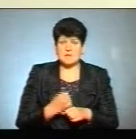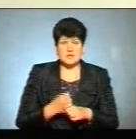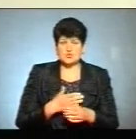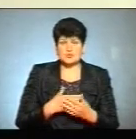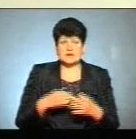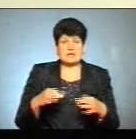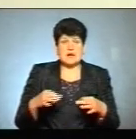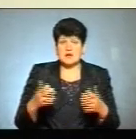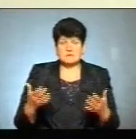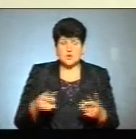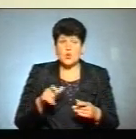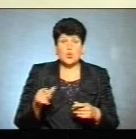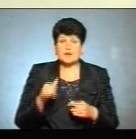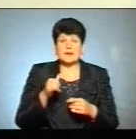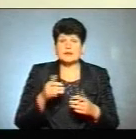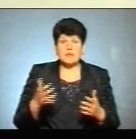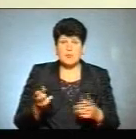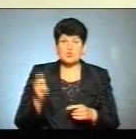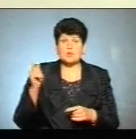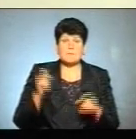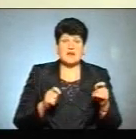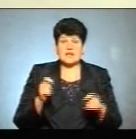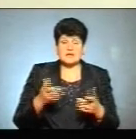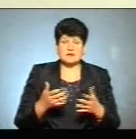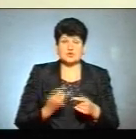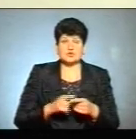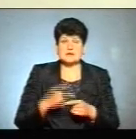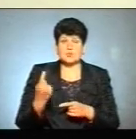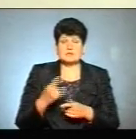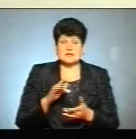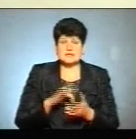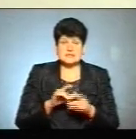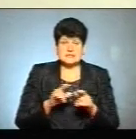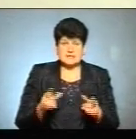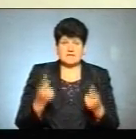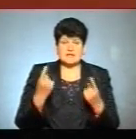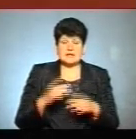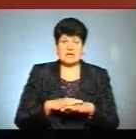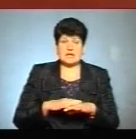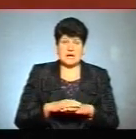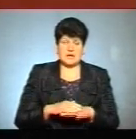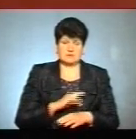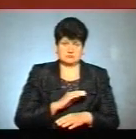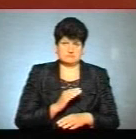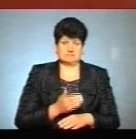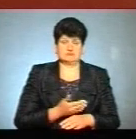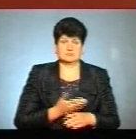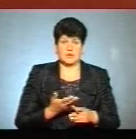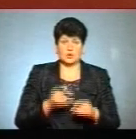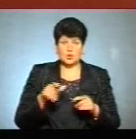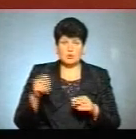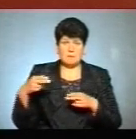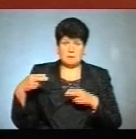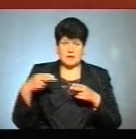громадський транспорт. Люди не можуть приїхати, якщо це обласний центр, якщо це великий ринок, потужний, то люди до нас